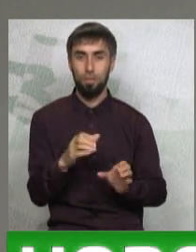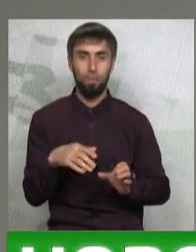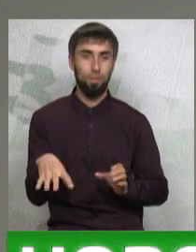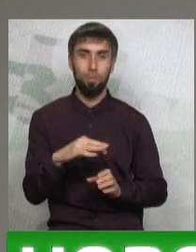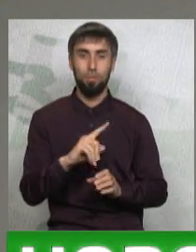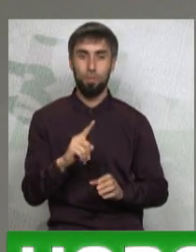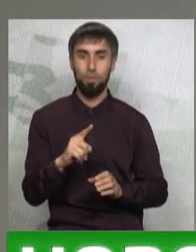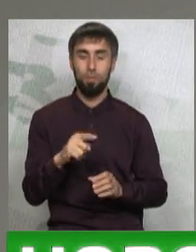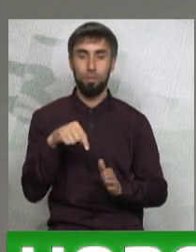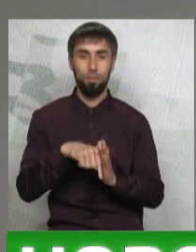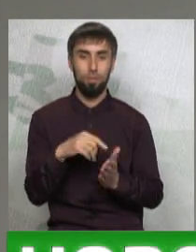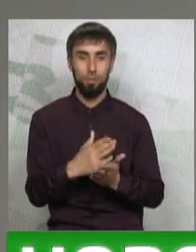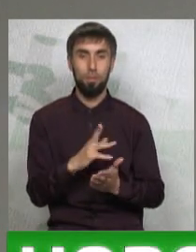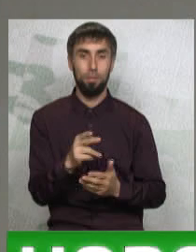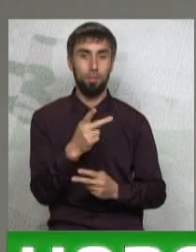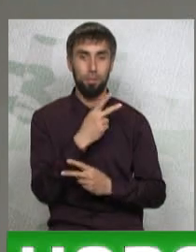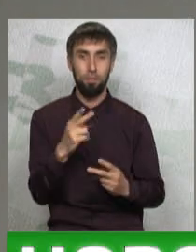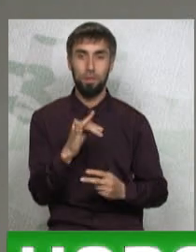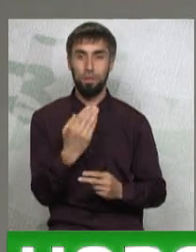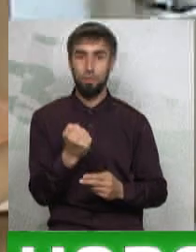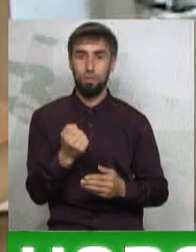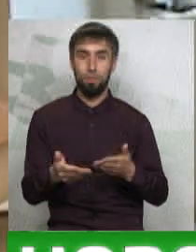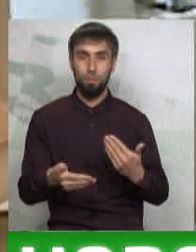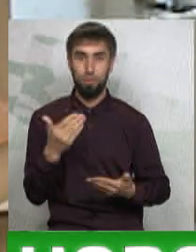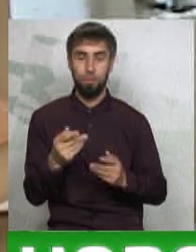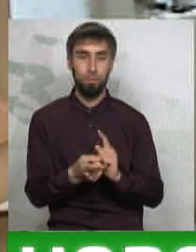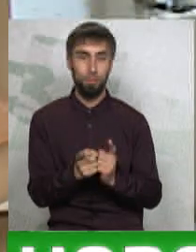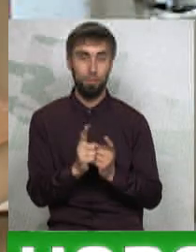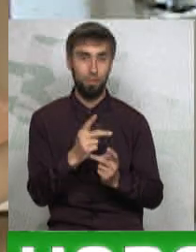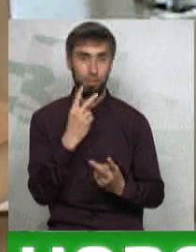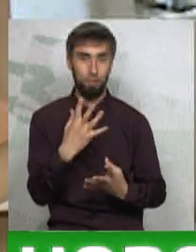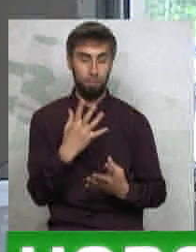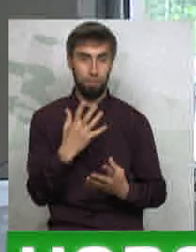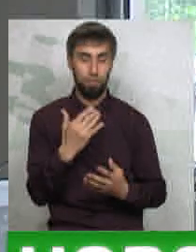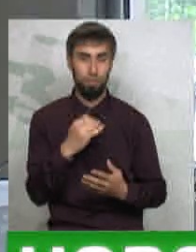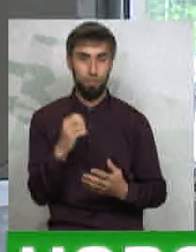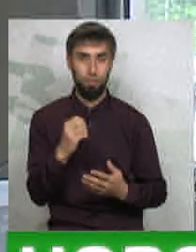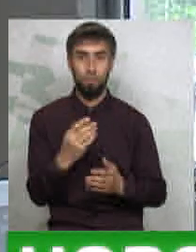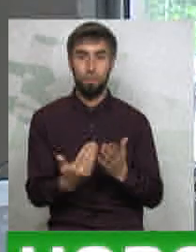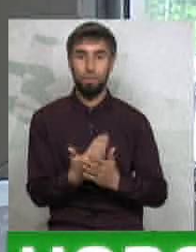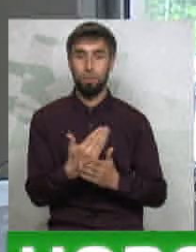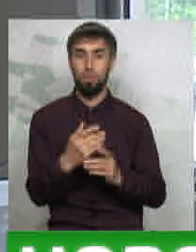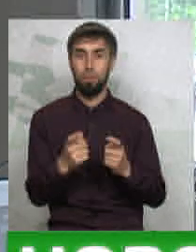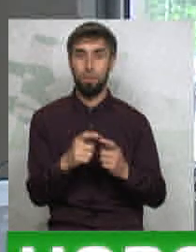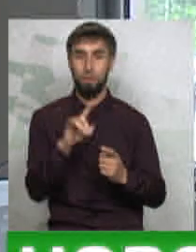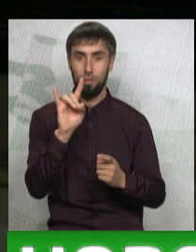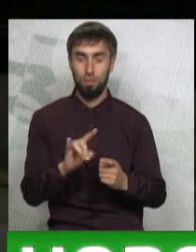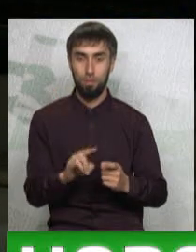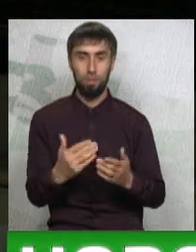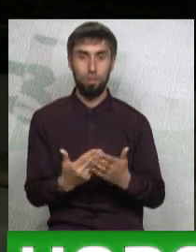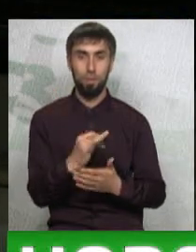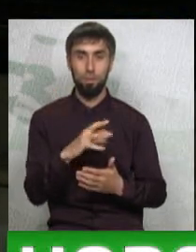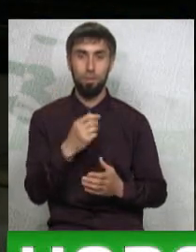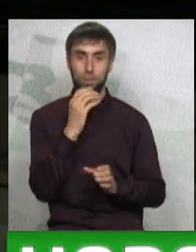же, хамдалши Эндали, хачуам баргуш бестоуныш адехат. Изменения видны невооруженным глазом. Новые пластиковые окна, современная